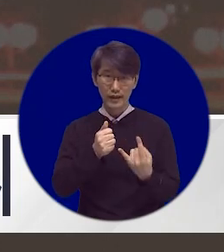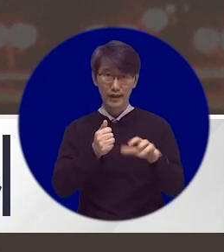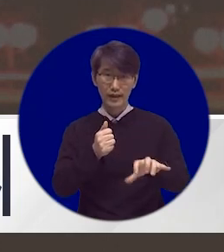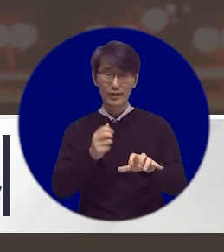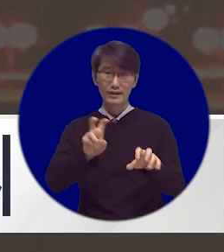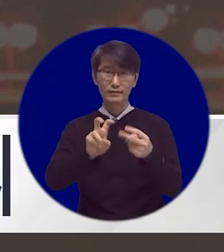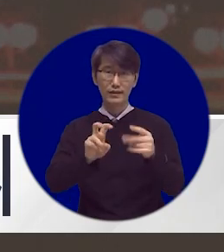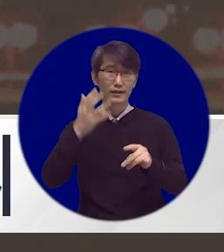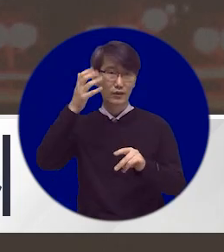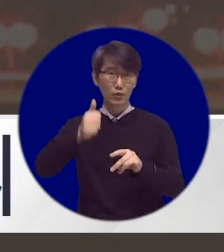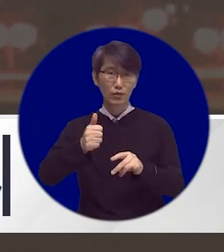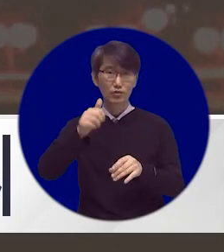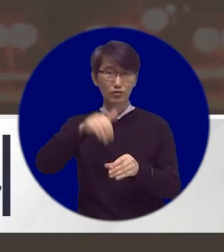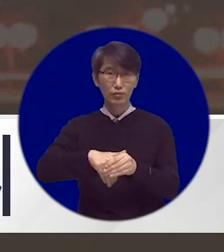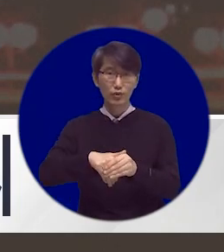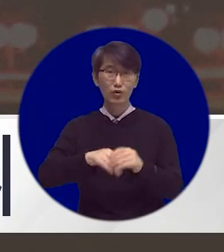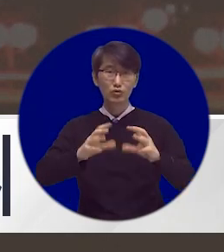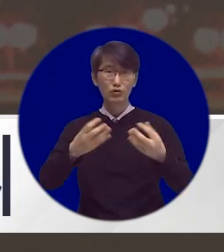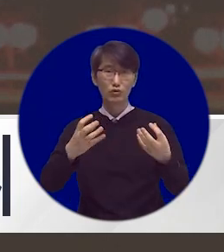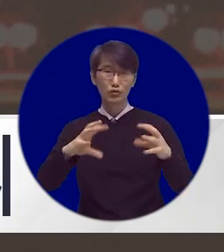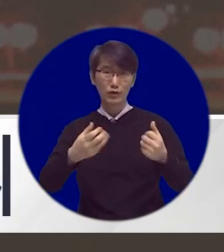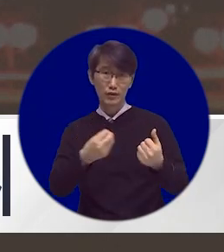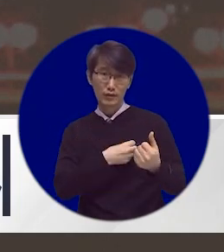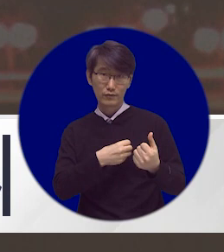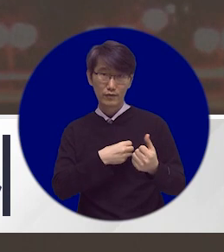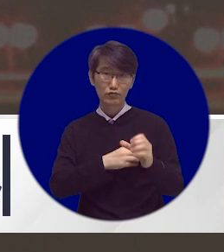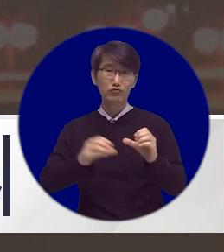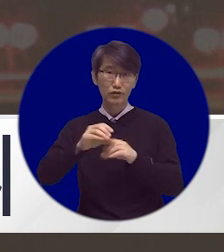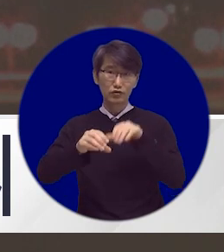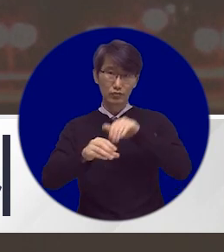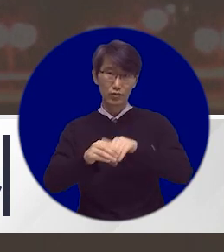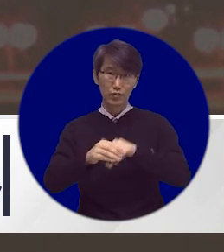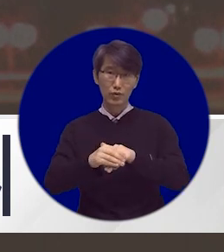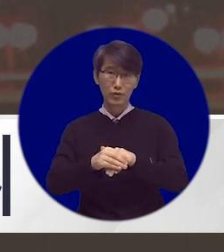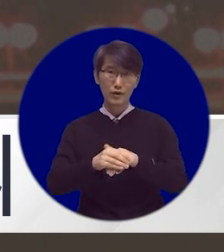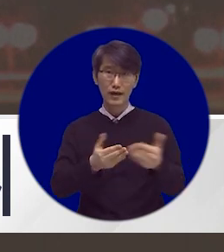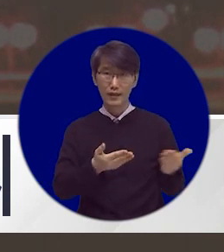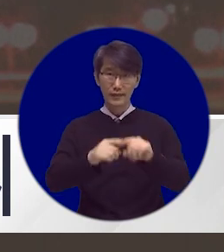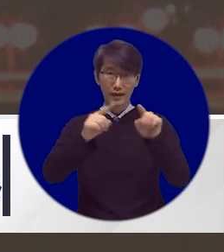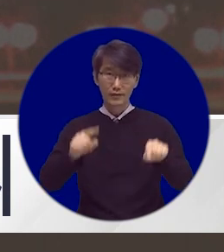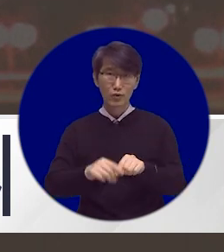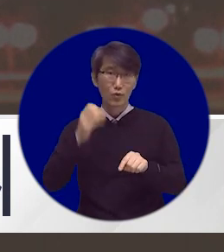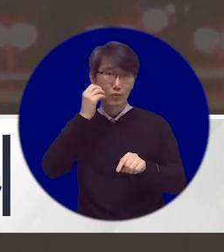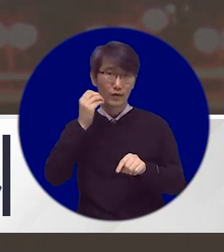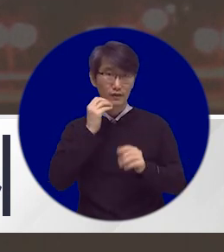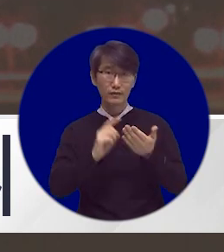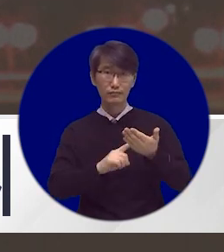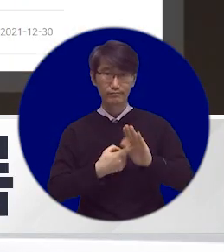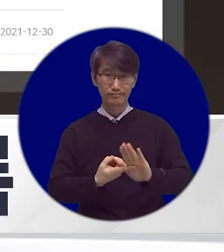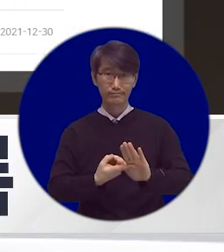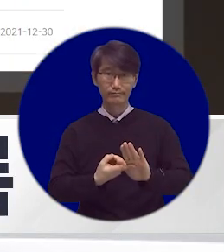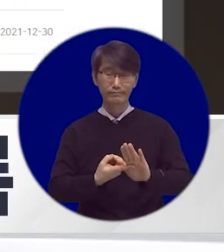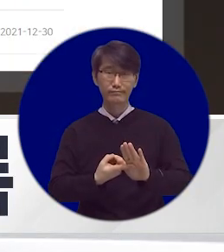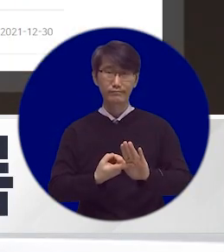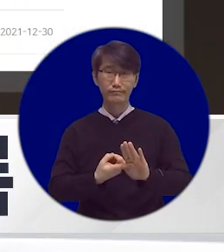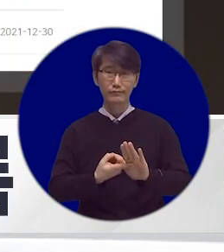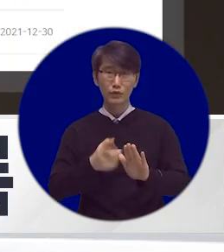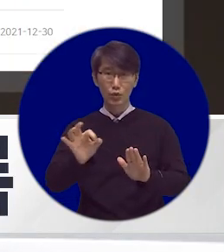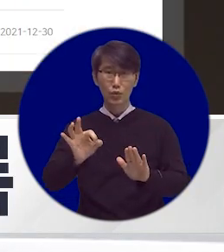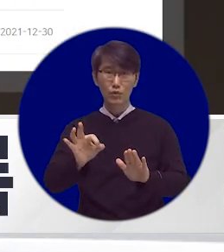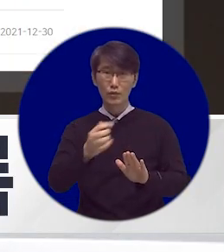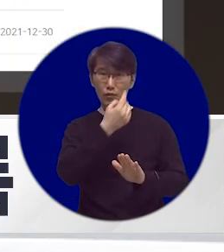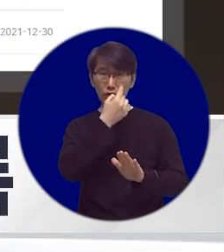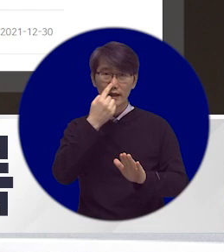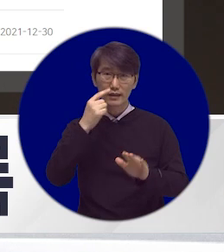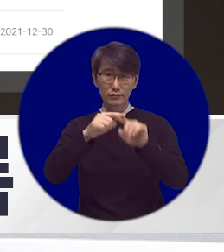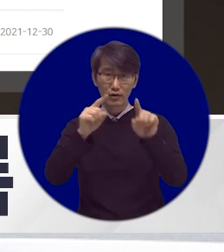중앙선거관리위원회가 제20대 대통령 선거 및 국회의원 재보궐선거에 선거비용 보전 안내서를 홈페이지에 게시했습니다. 선거비용 보전